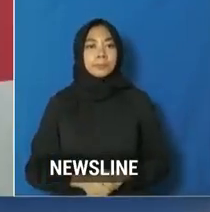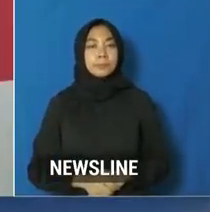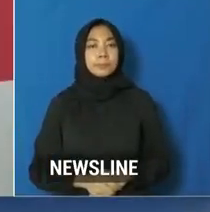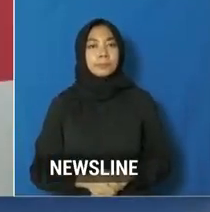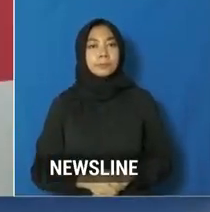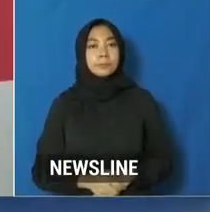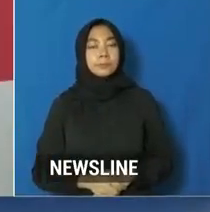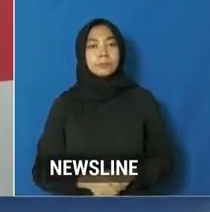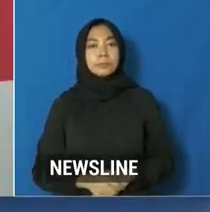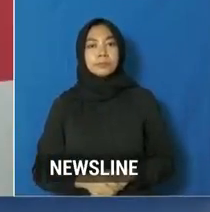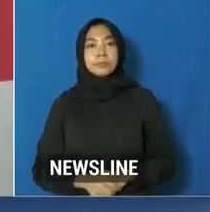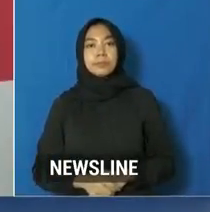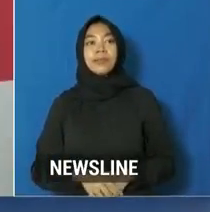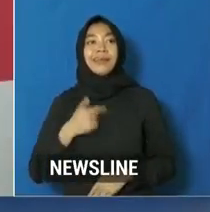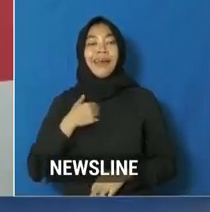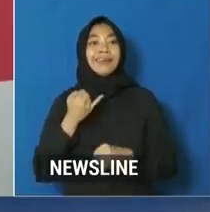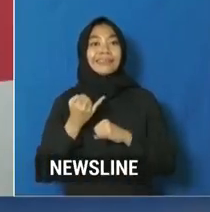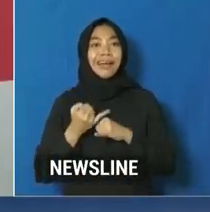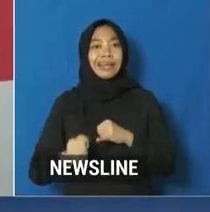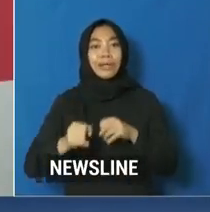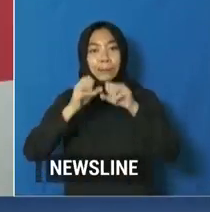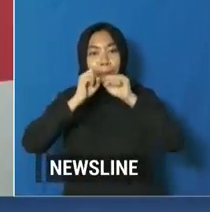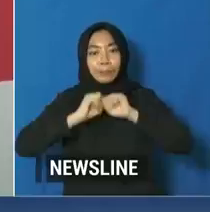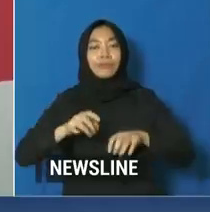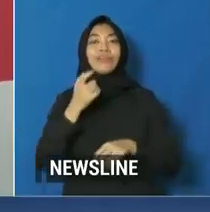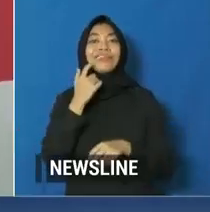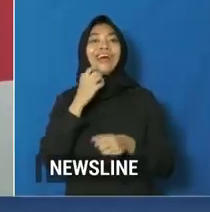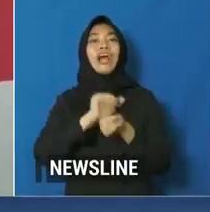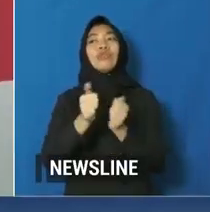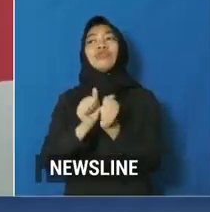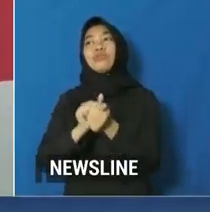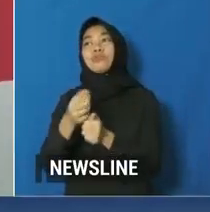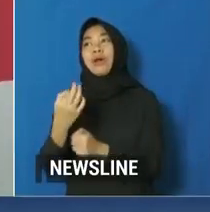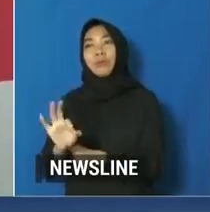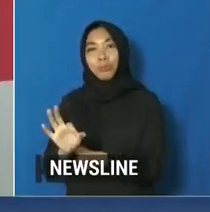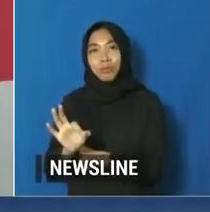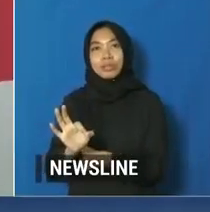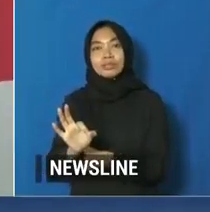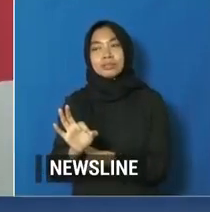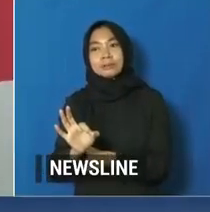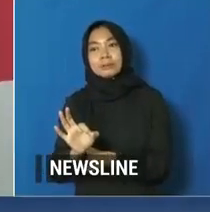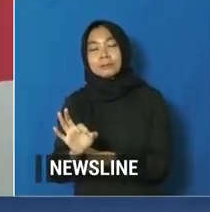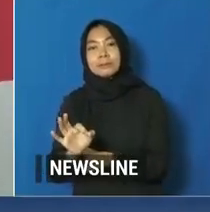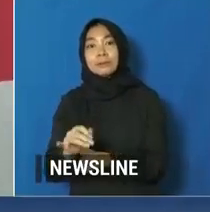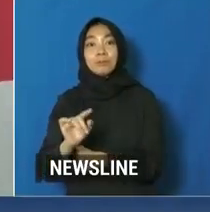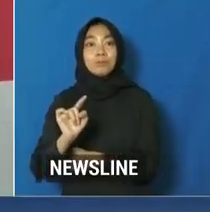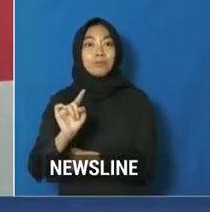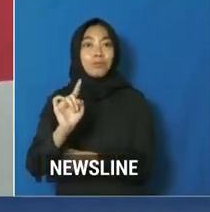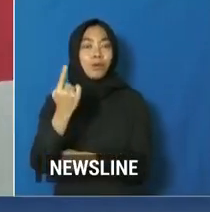Kemudian yang terakhir, saya akan menyampaikan tentang perkembangan kasus baru yang kita dapatkan. Terhitung